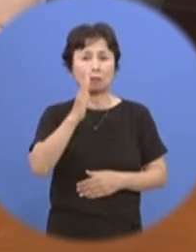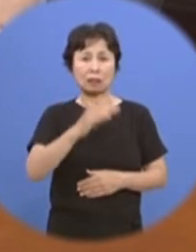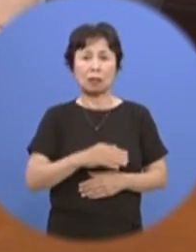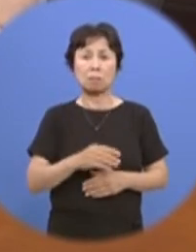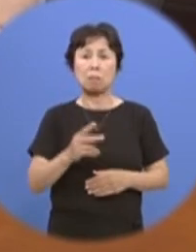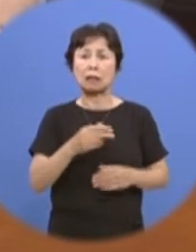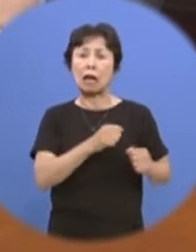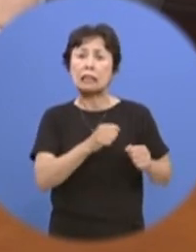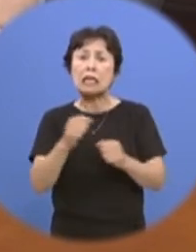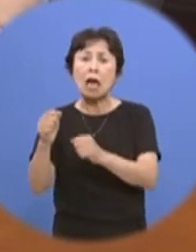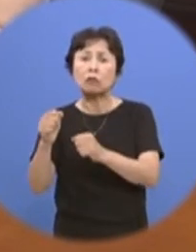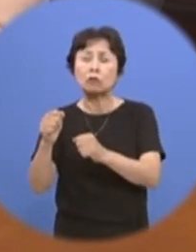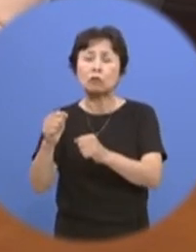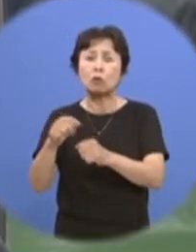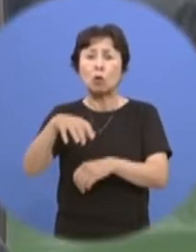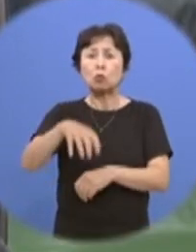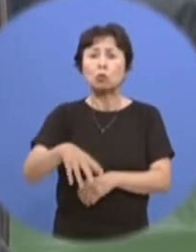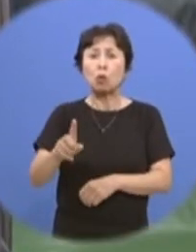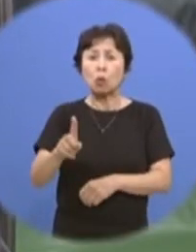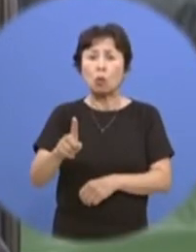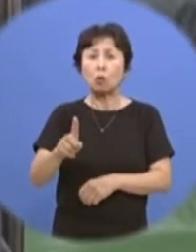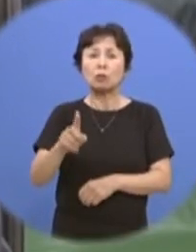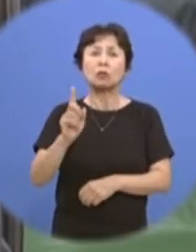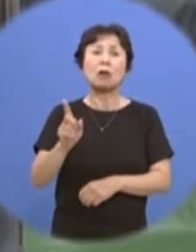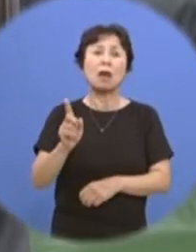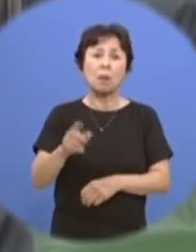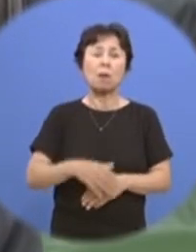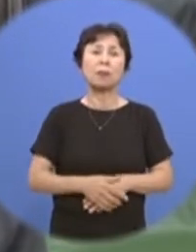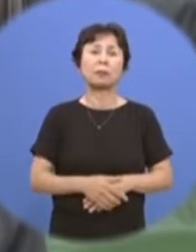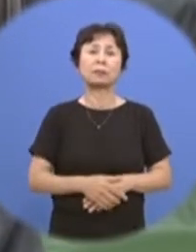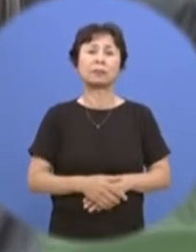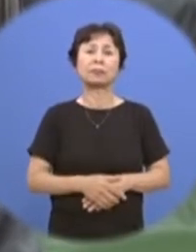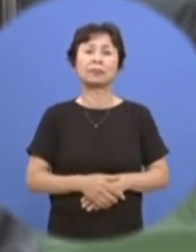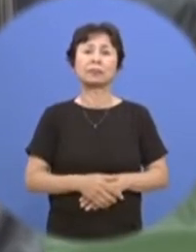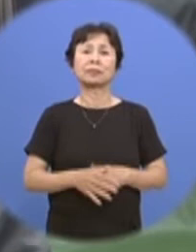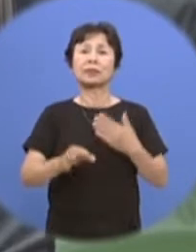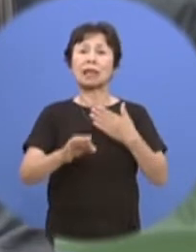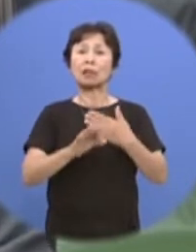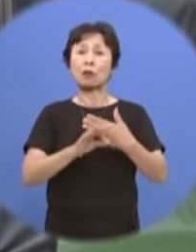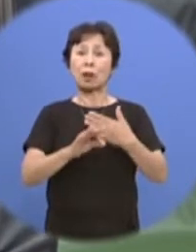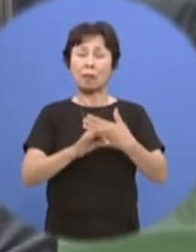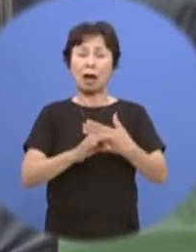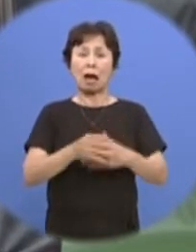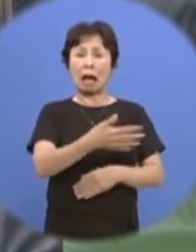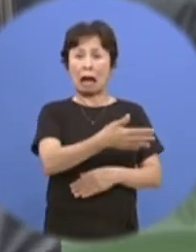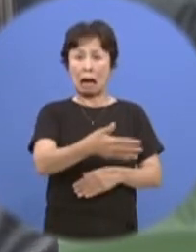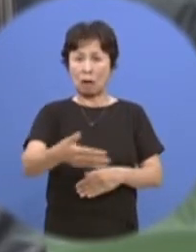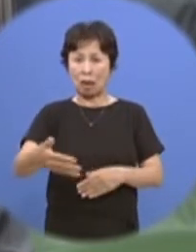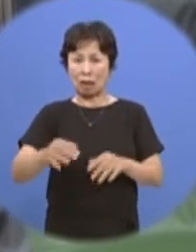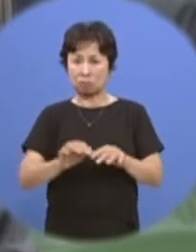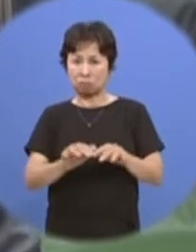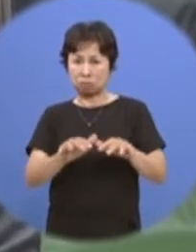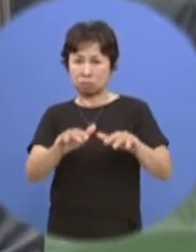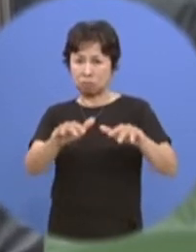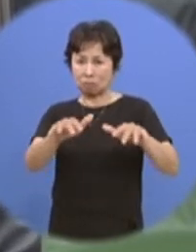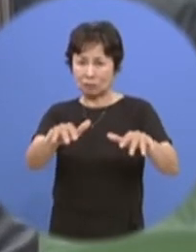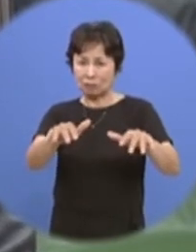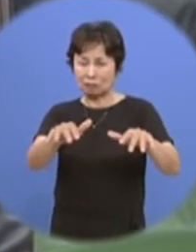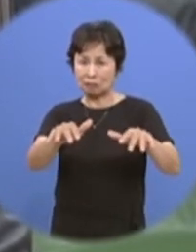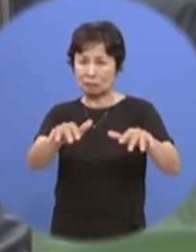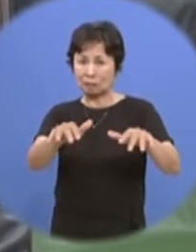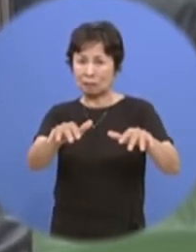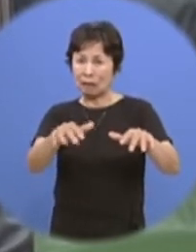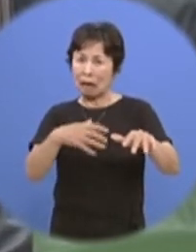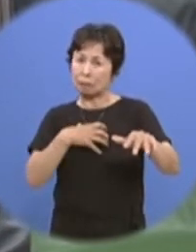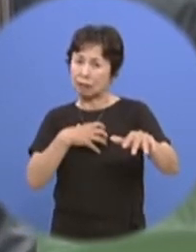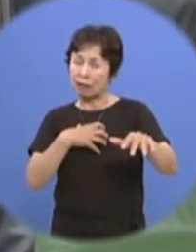かなというのもありますよね、うん、 はい、 でそれもですね例えば川が氾濫しそうな時に川の近くへ逃げるというのは